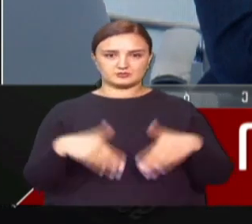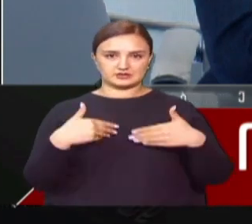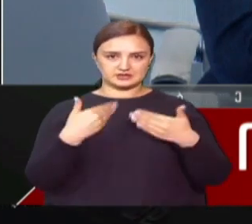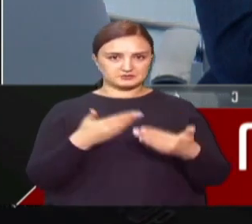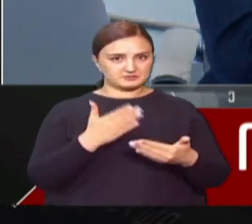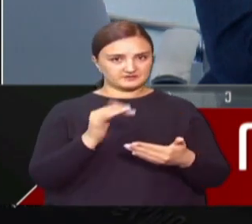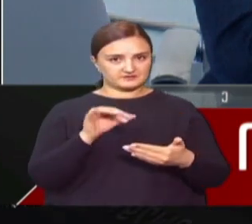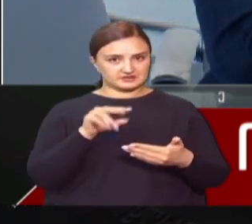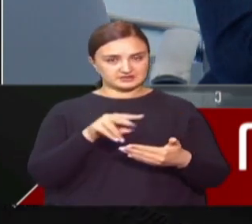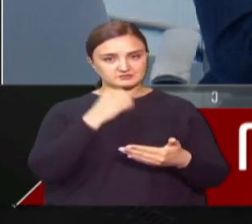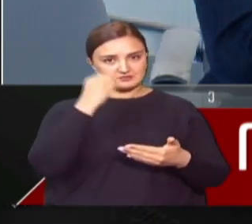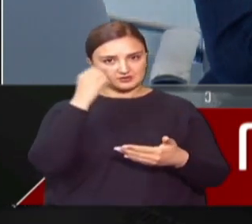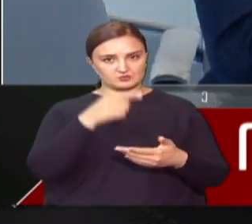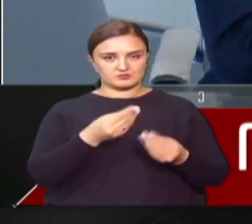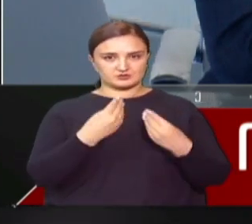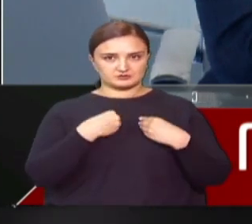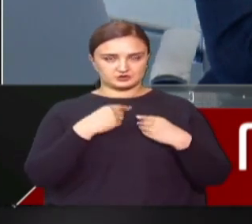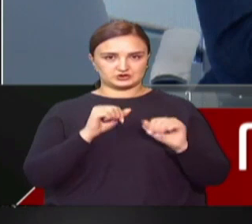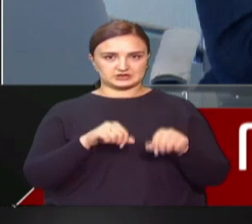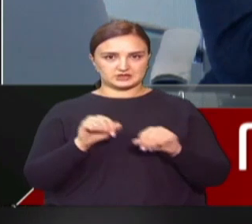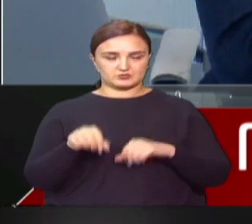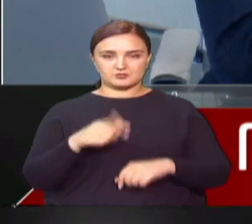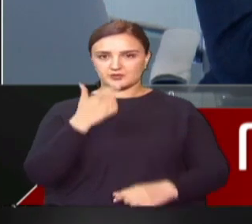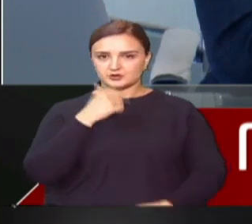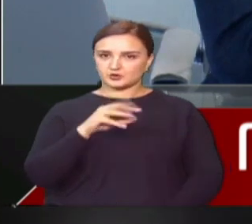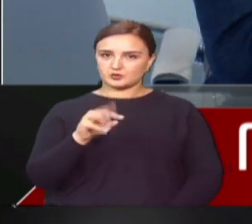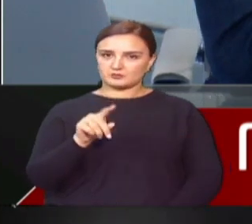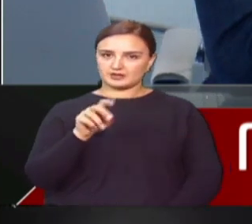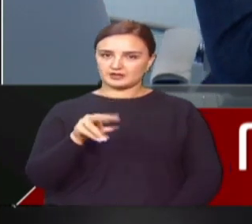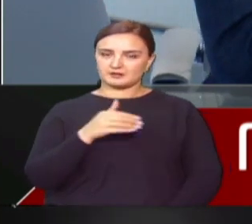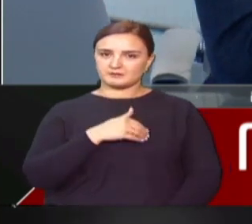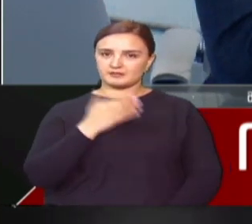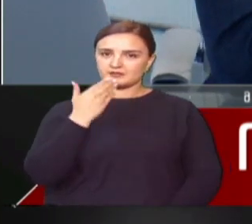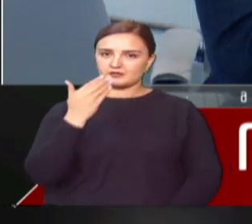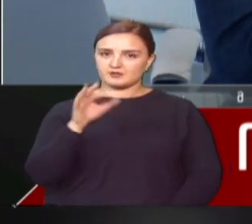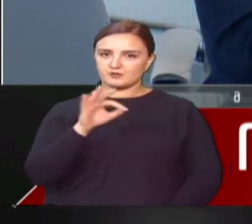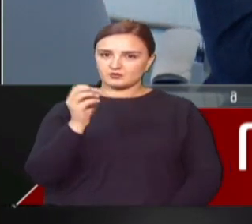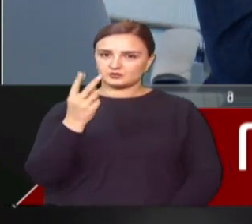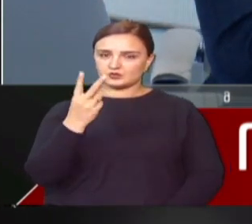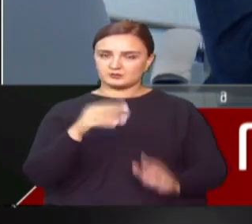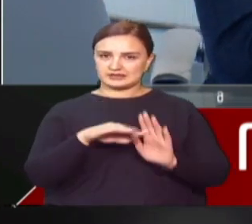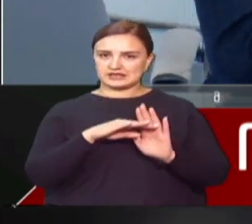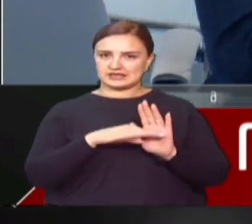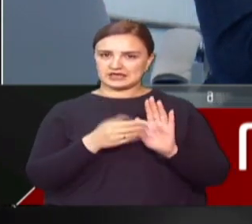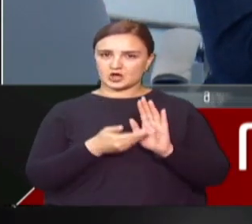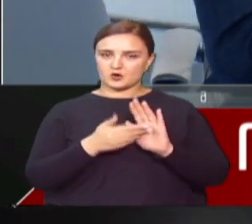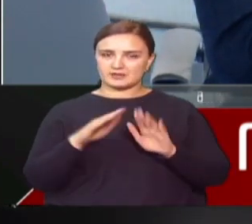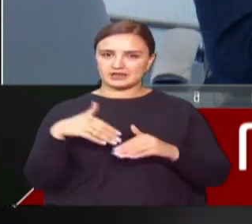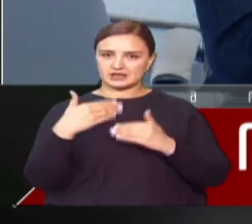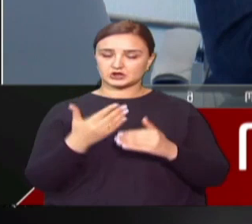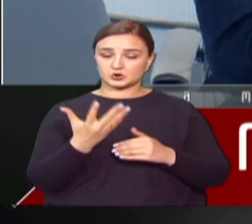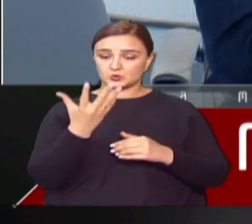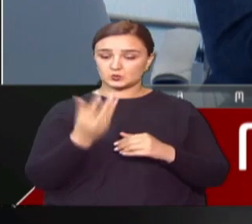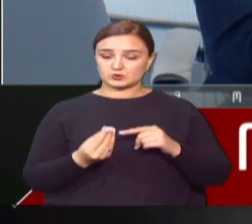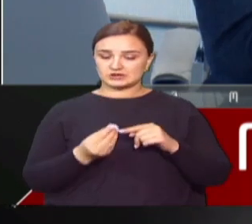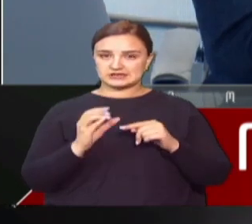Მოგესალმებით ვასილ, თქვენ მადლობა შესაძლებლობისთვის. ბატონო მიხელ, ინტერვიუ მინდა 12 რეკომენდაციაზე საუბრით დავიწყოთ. 5 დღეში